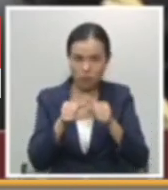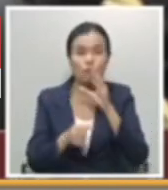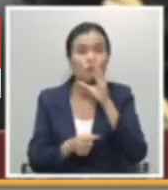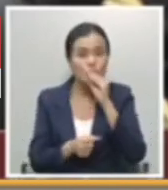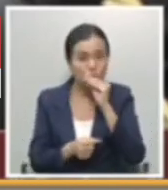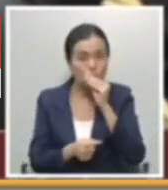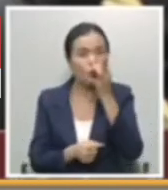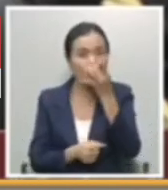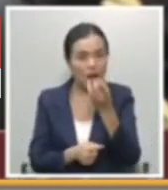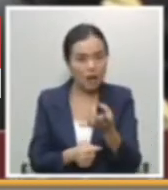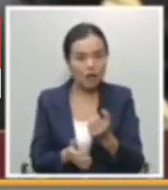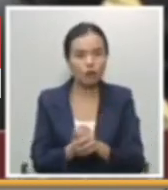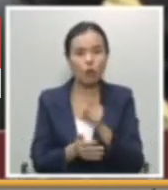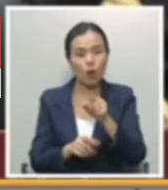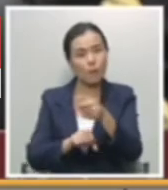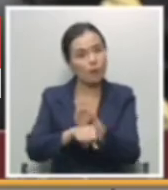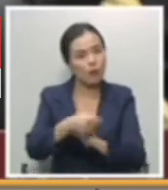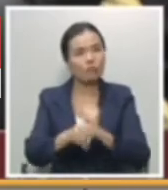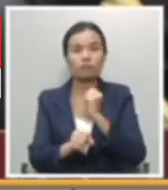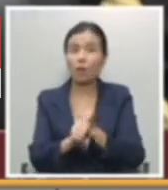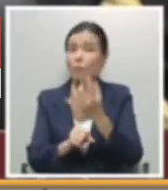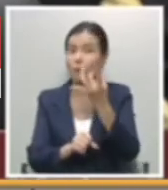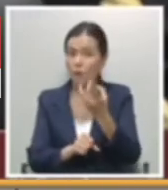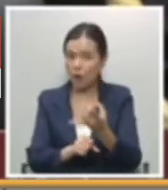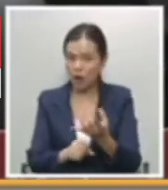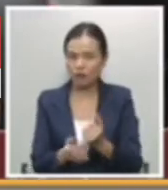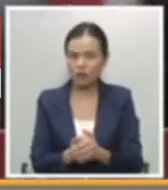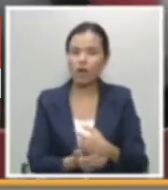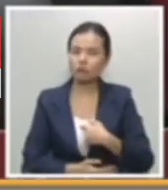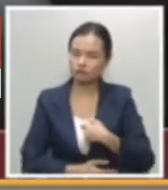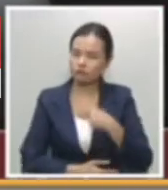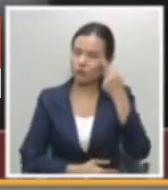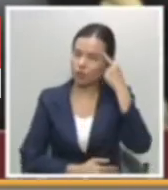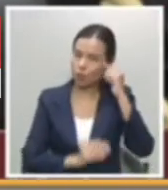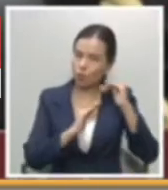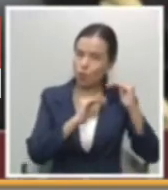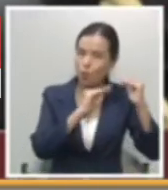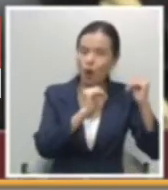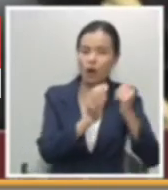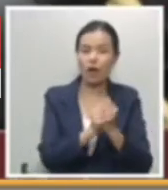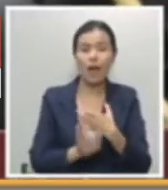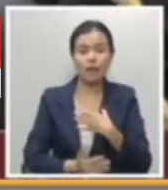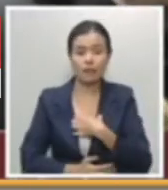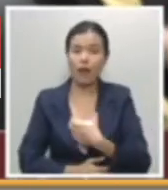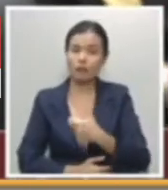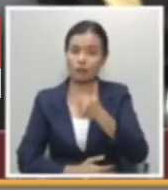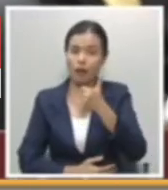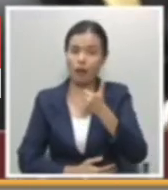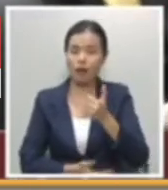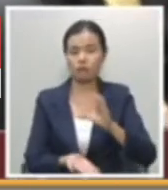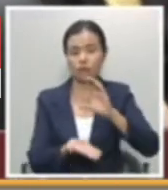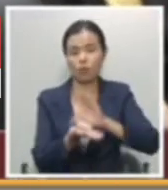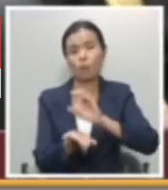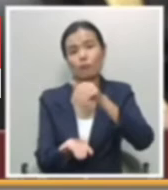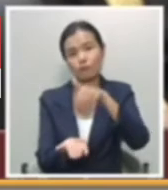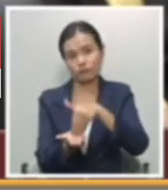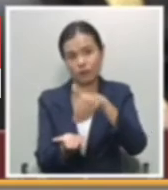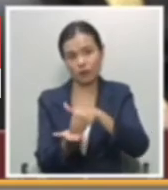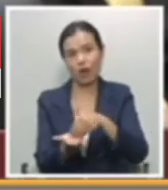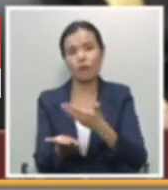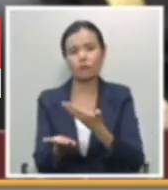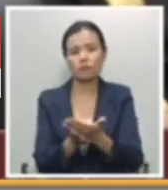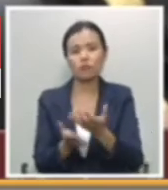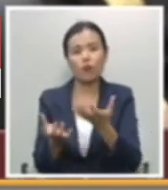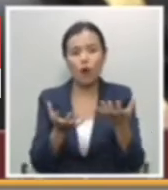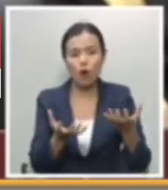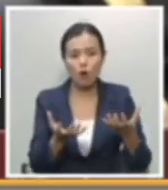าอย่างไรและท่านจะปฏิบัติอย่างไรก็หวังใจอย่างยิ่งว่าท่านอย่าได้นำงบกลางอันนี้เนี่ยไปซื้อยุทโธปก